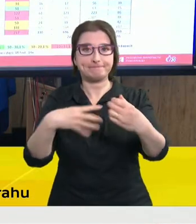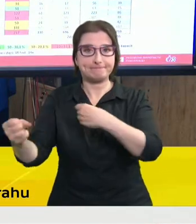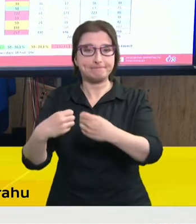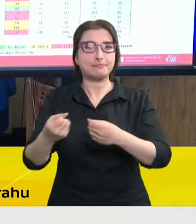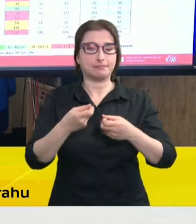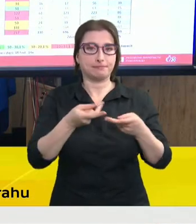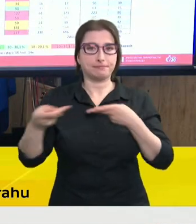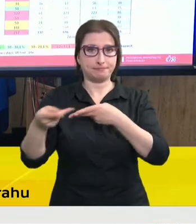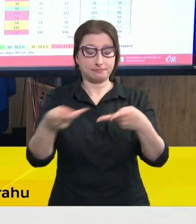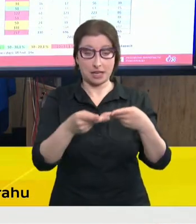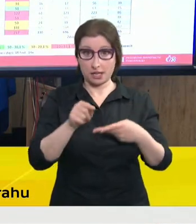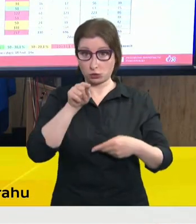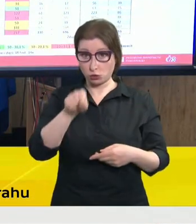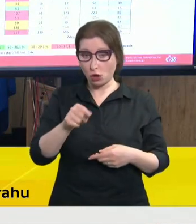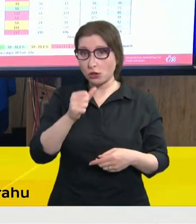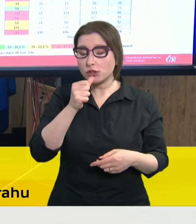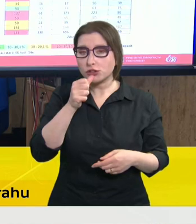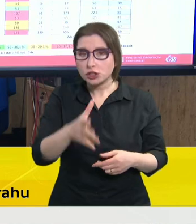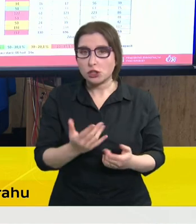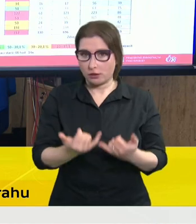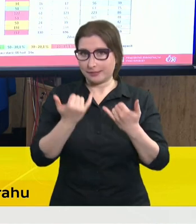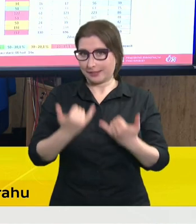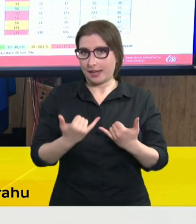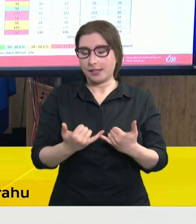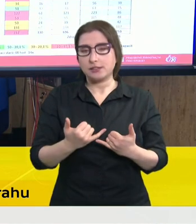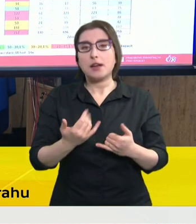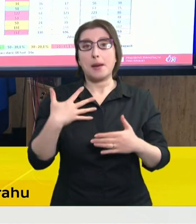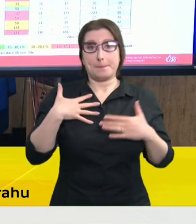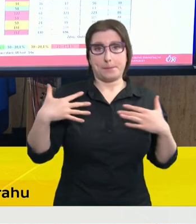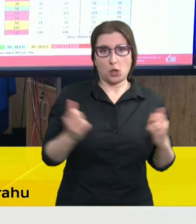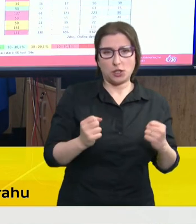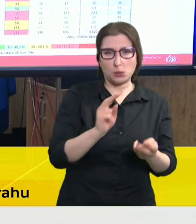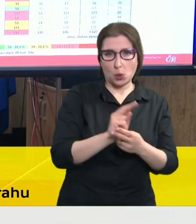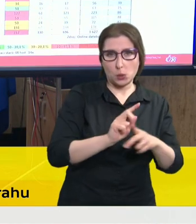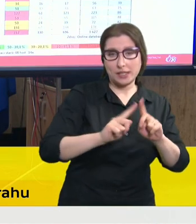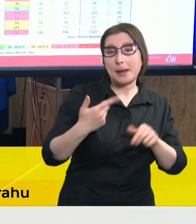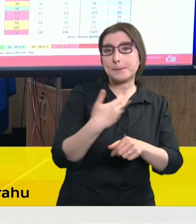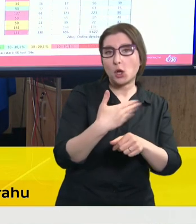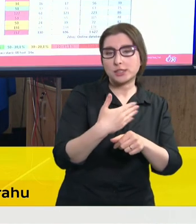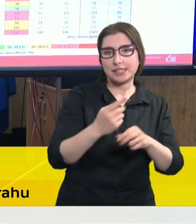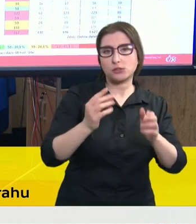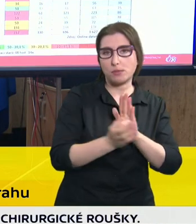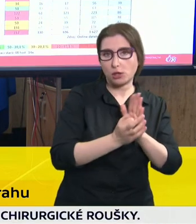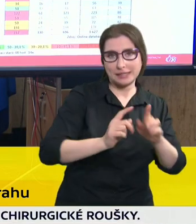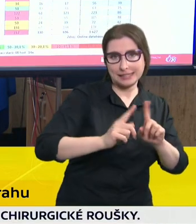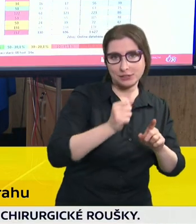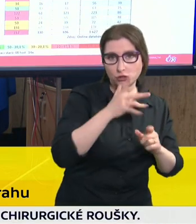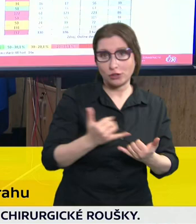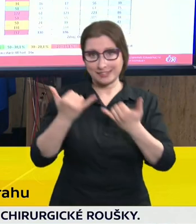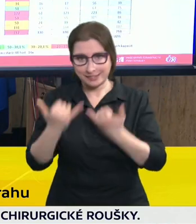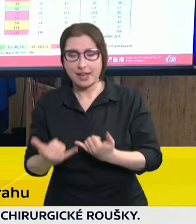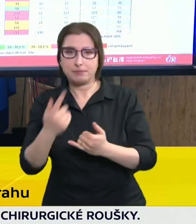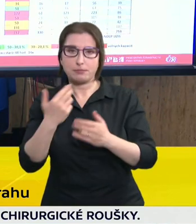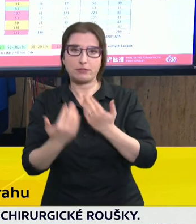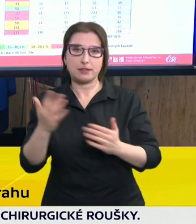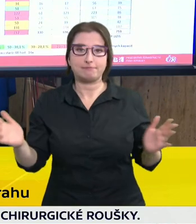platná pro tuto chvíli, na podzim by byla jiná, v prosinci by byla jiná, bez pochyby za měsíc, za dva budou